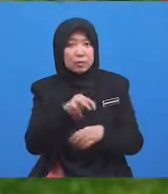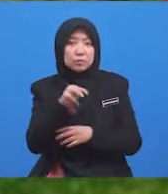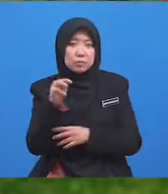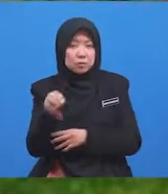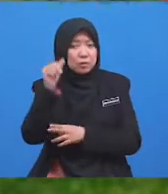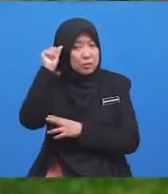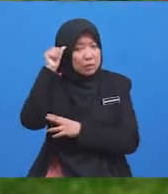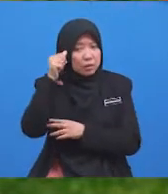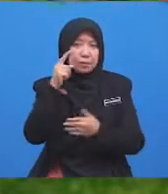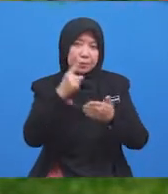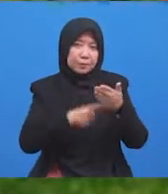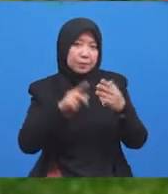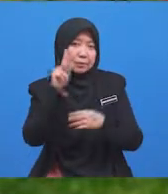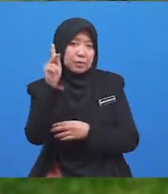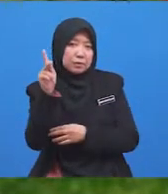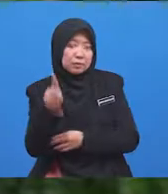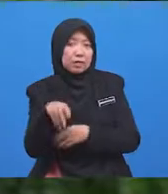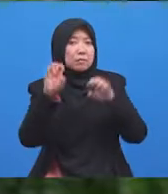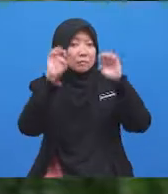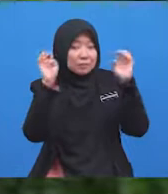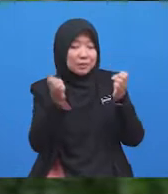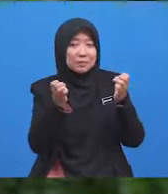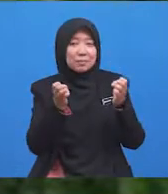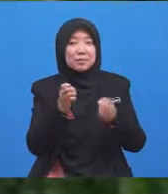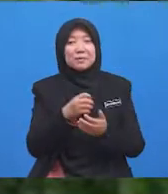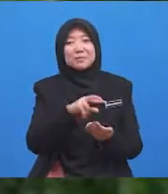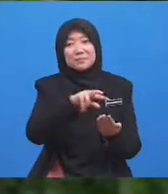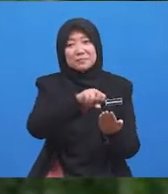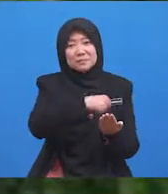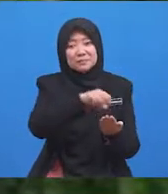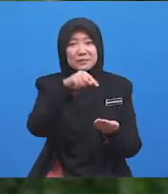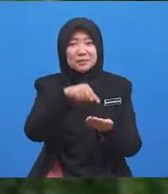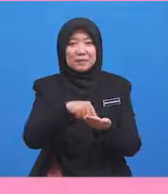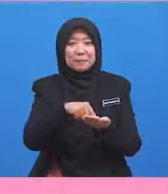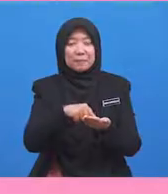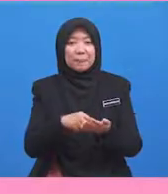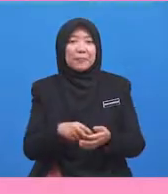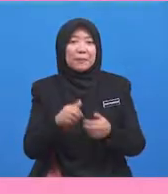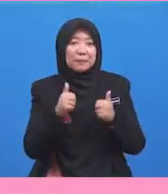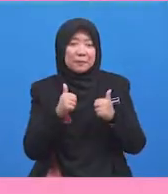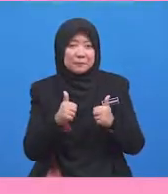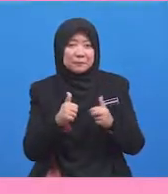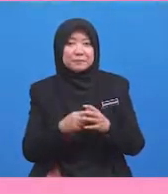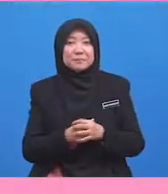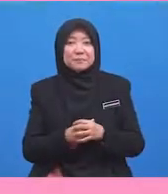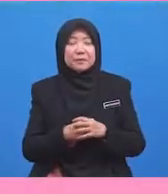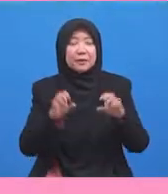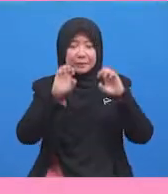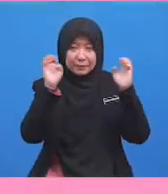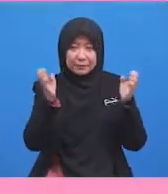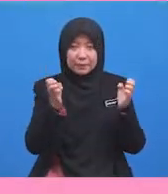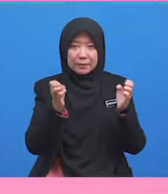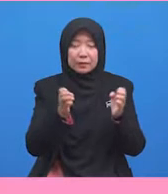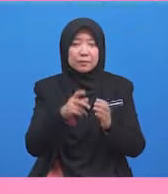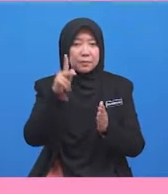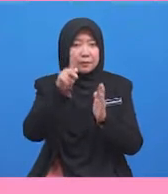mengaggap Apakah tema saja ini Wah hebat murid-murid saja ini bertemakan